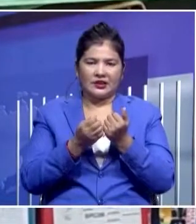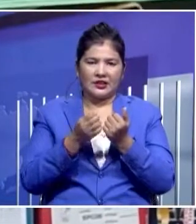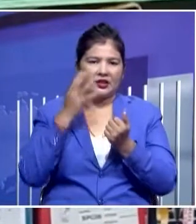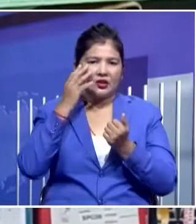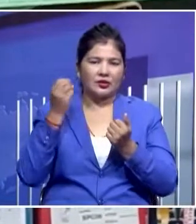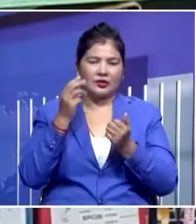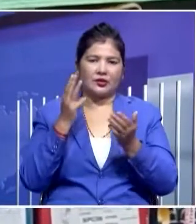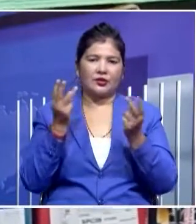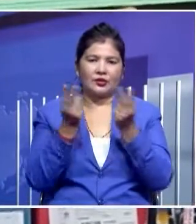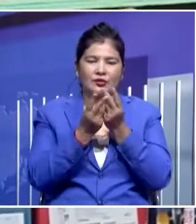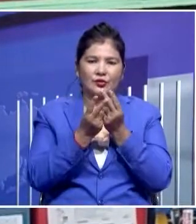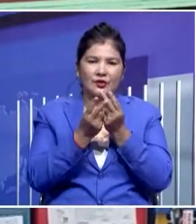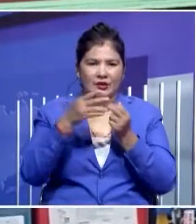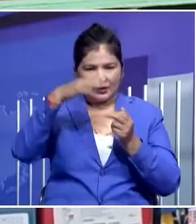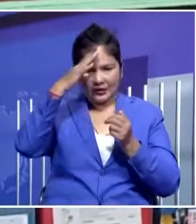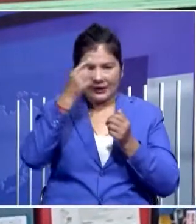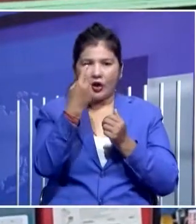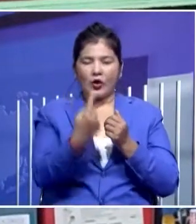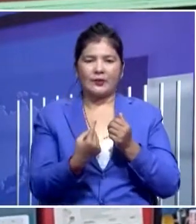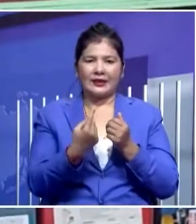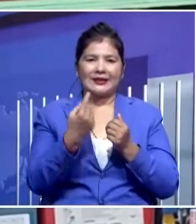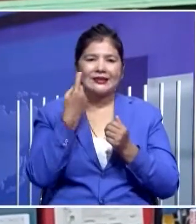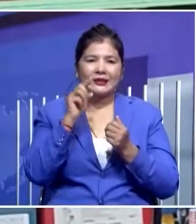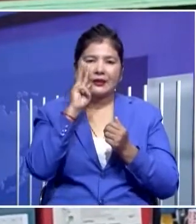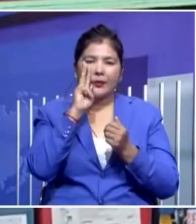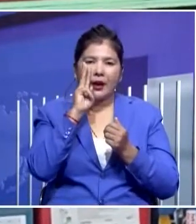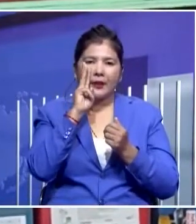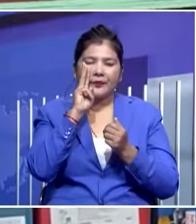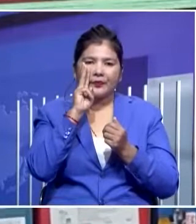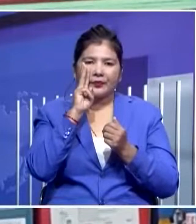सरकारले दैनिक रूपमा हप्ता दिनमा दैनिक रूपमा नसके पनि हप्ता दिनमा